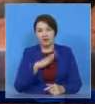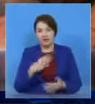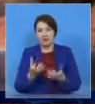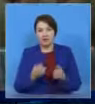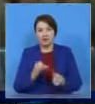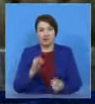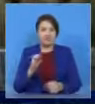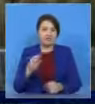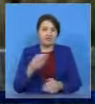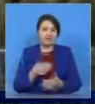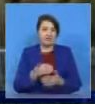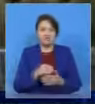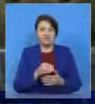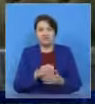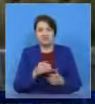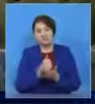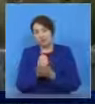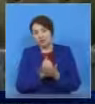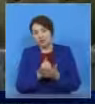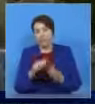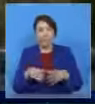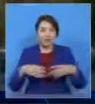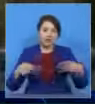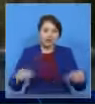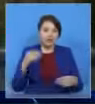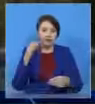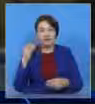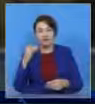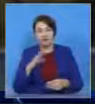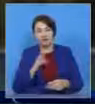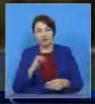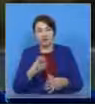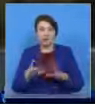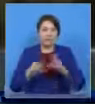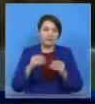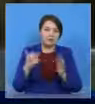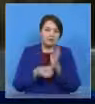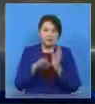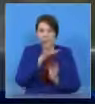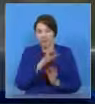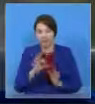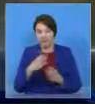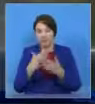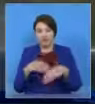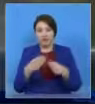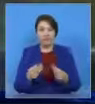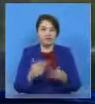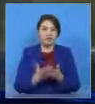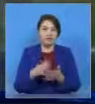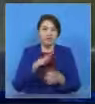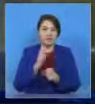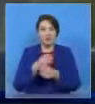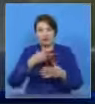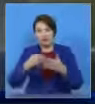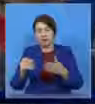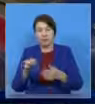получение аванса на проведение весенне-полевых работ. Это порядка 60% от общей суммы закупа. На выделенные средства формирование